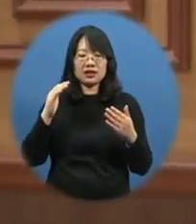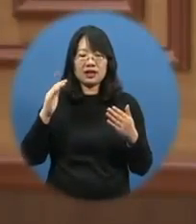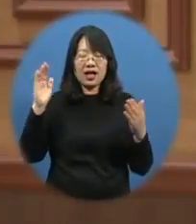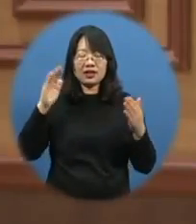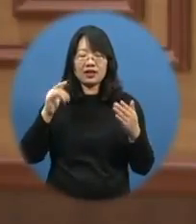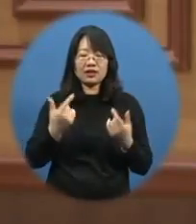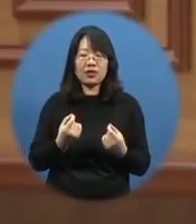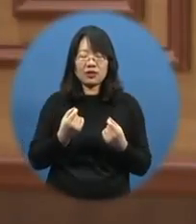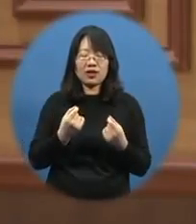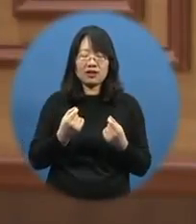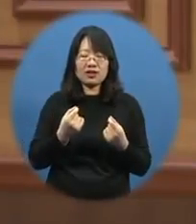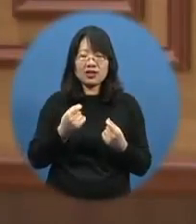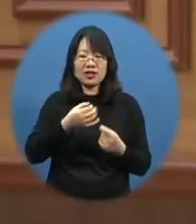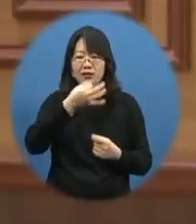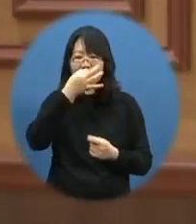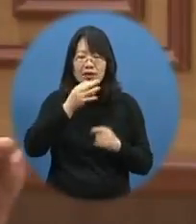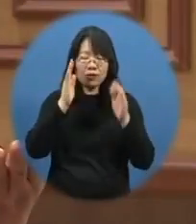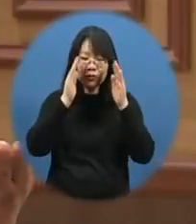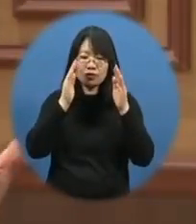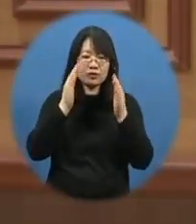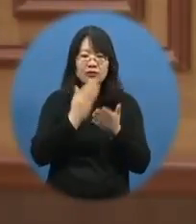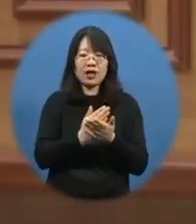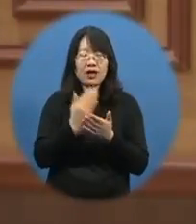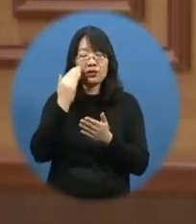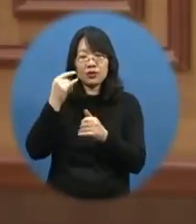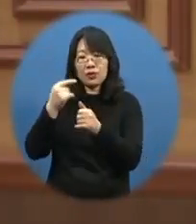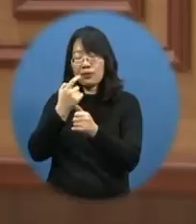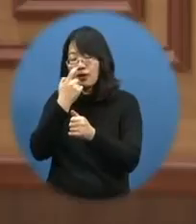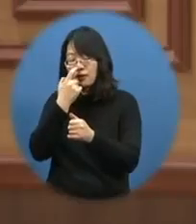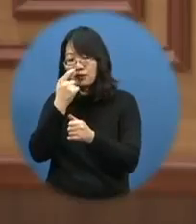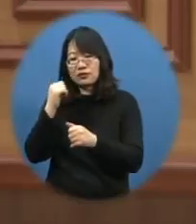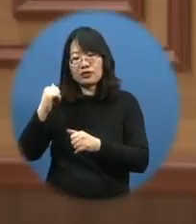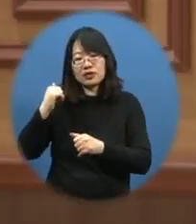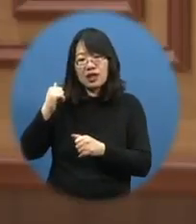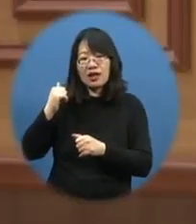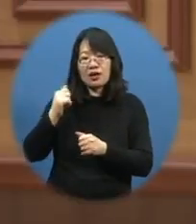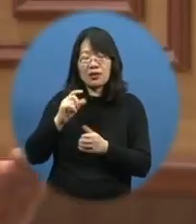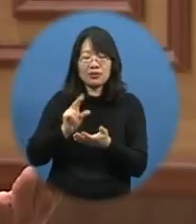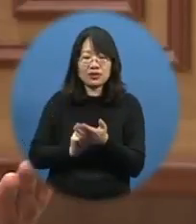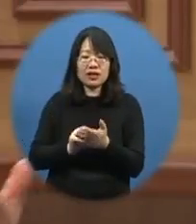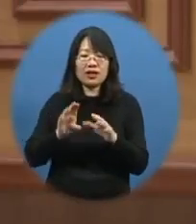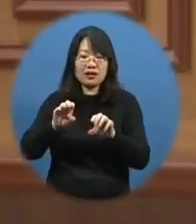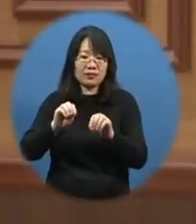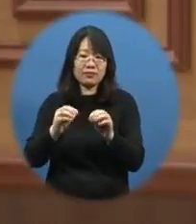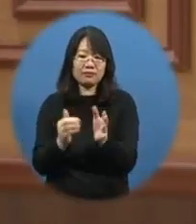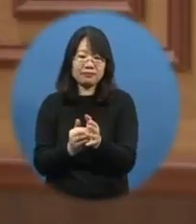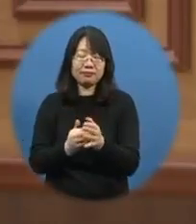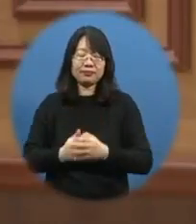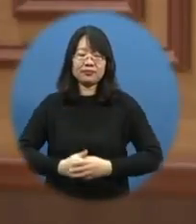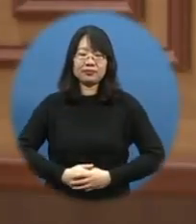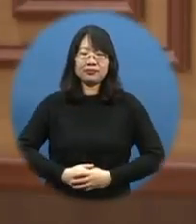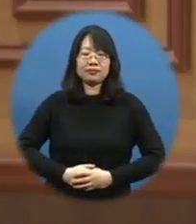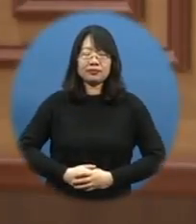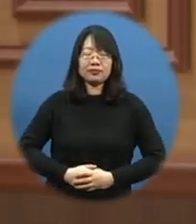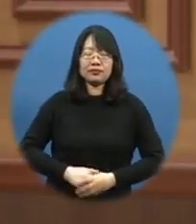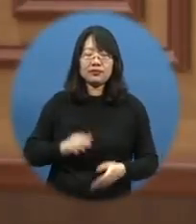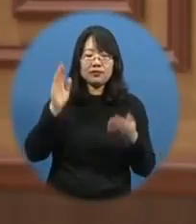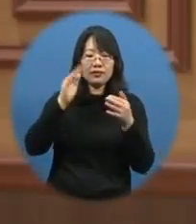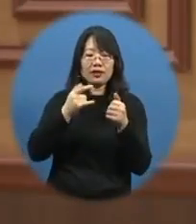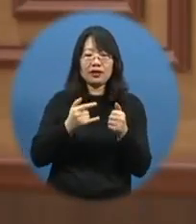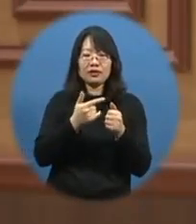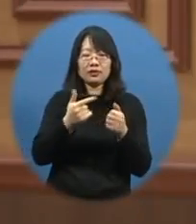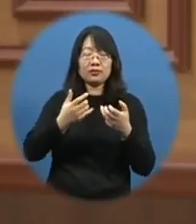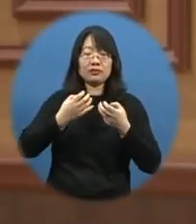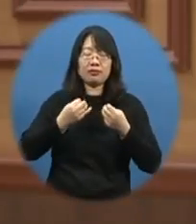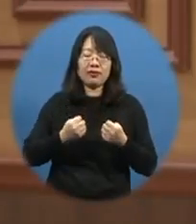없다. 그래서 노르웨이에서 한국 교육을 배우자는 그 논란이 아마 잠재워졌다 그러는데요. 네. 학생들에게